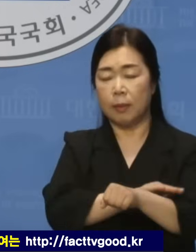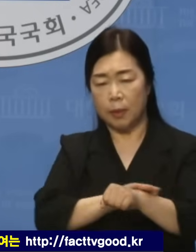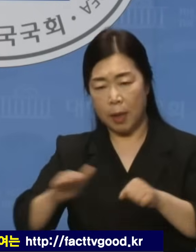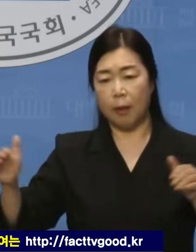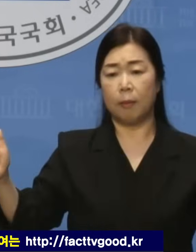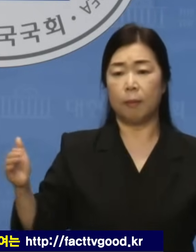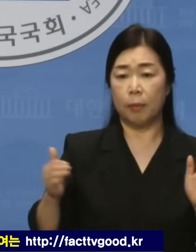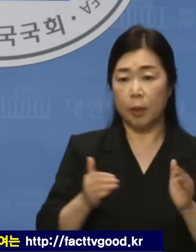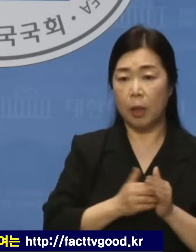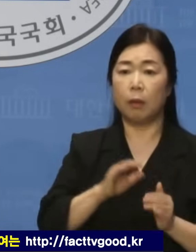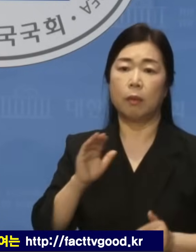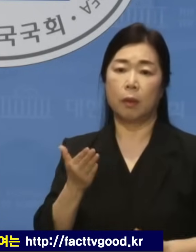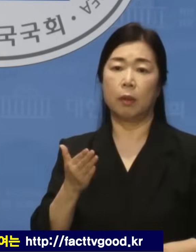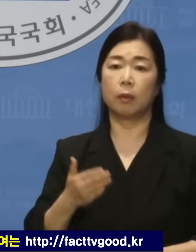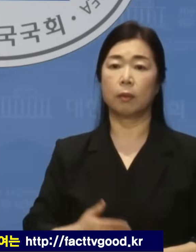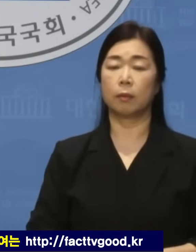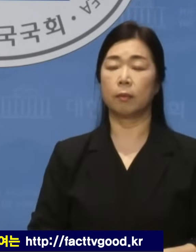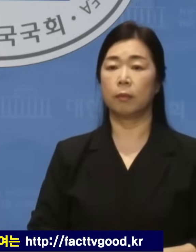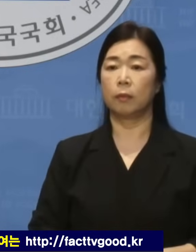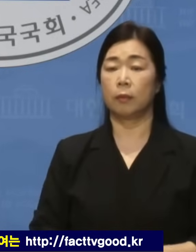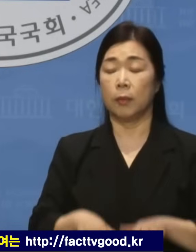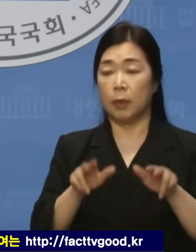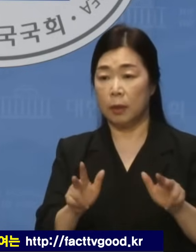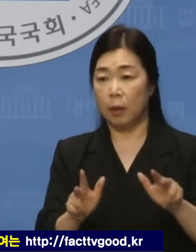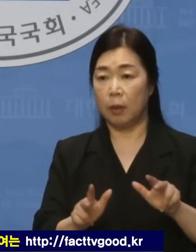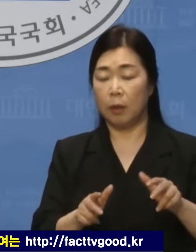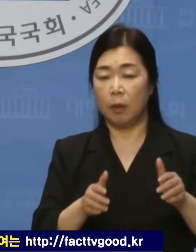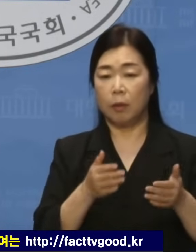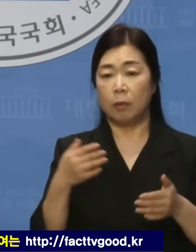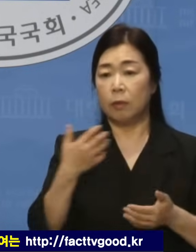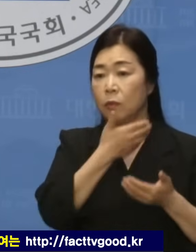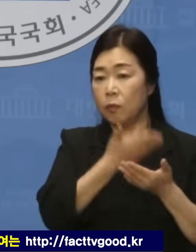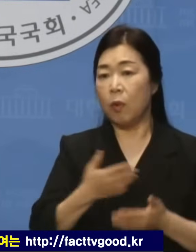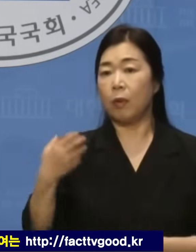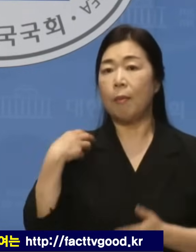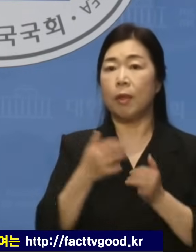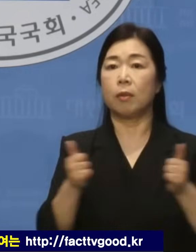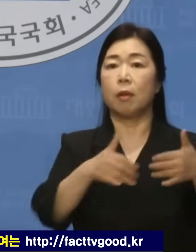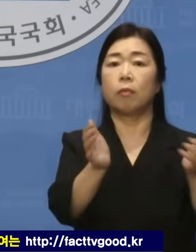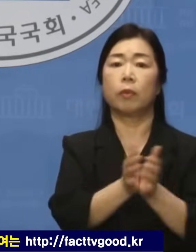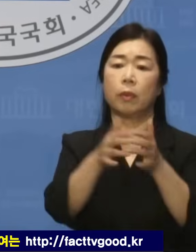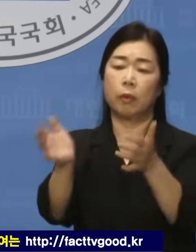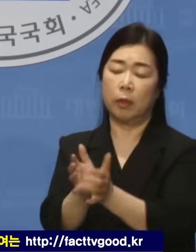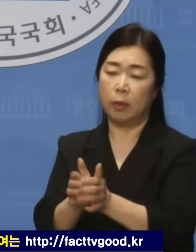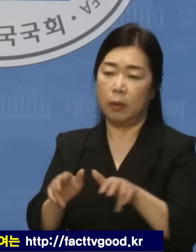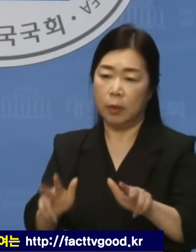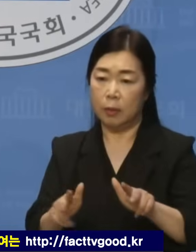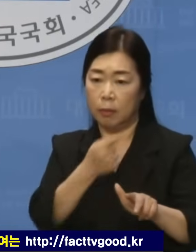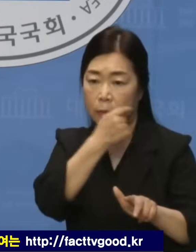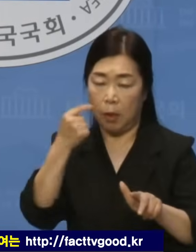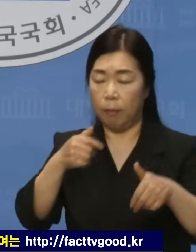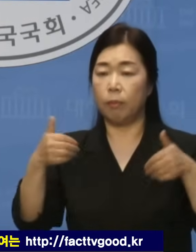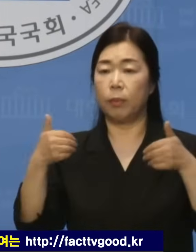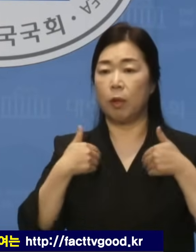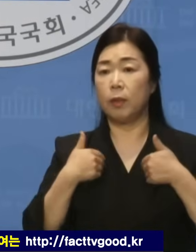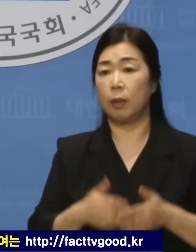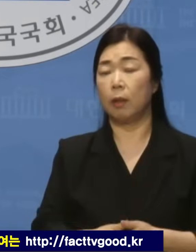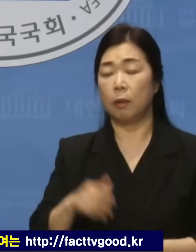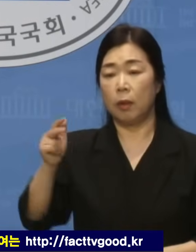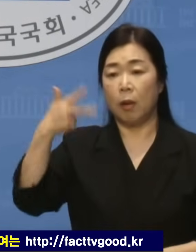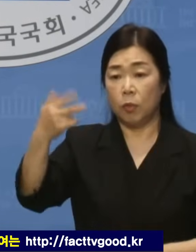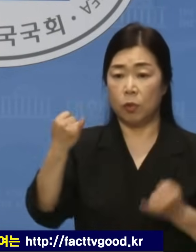끝까지 마무리 지을 수 있었습니다. 이제는 주무부처를 비롯한 현 정부에 대한 책임 있는 검증 시간입니다. 다음